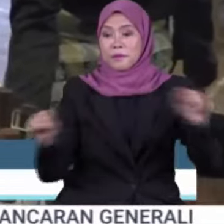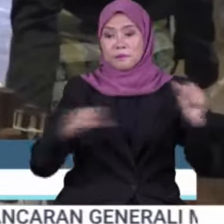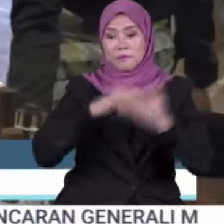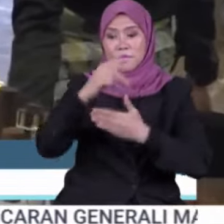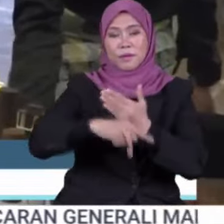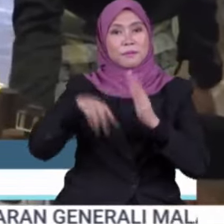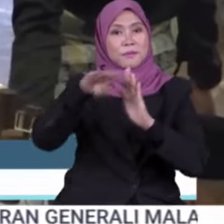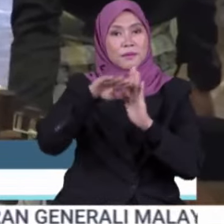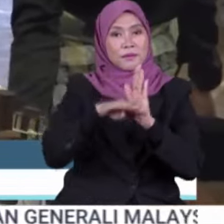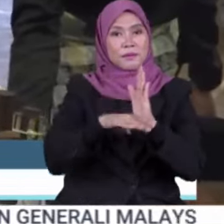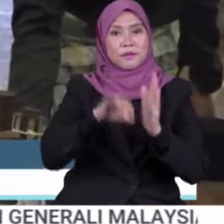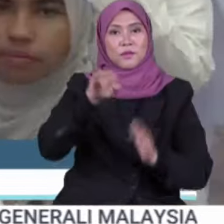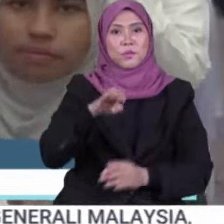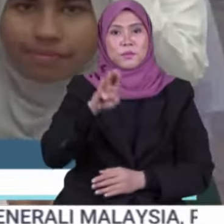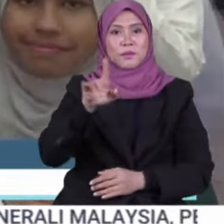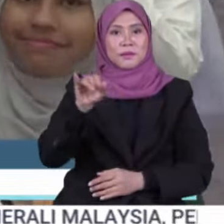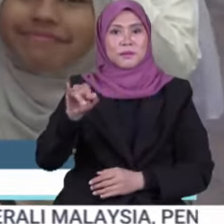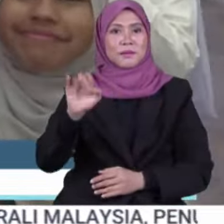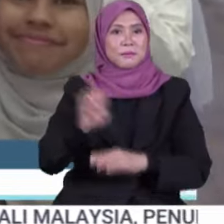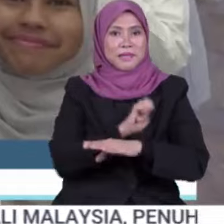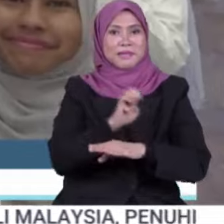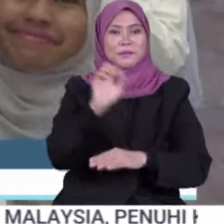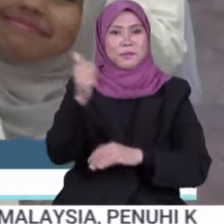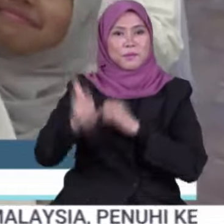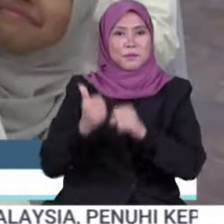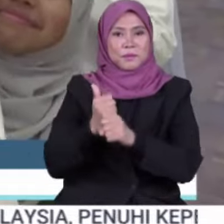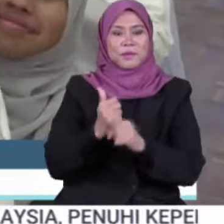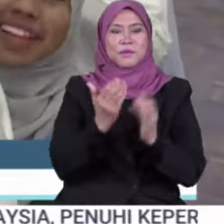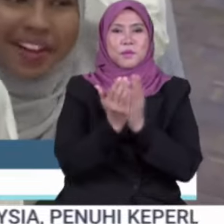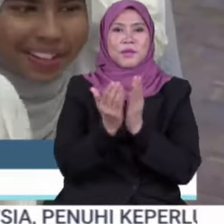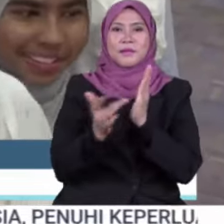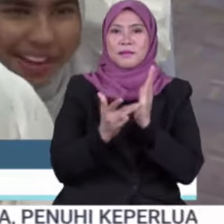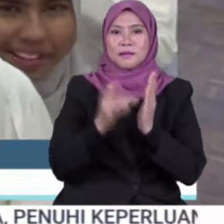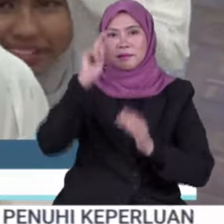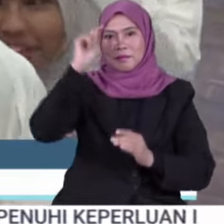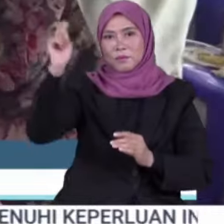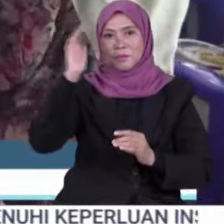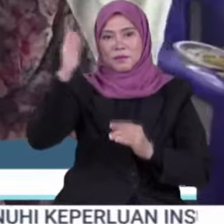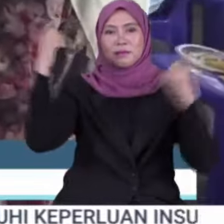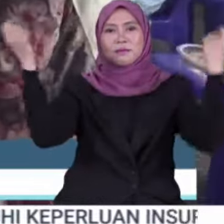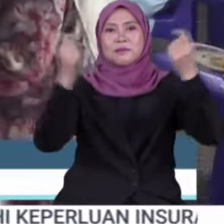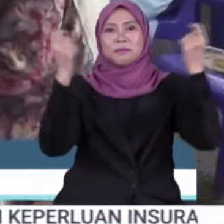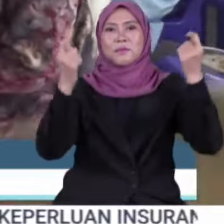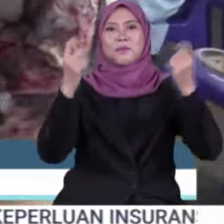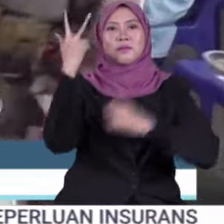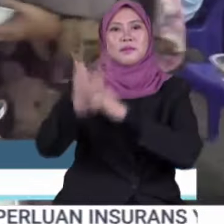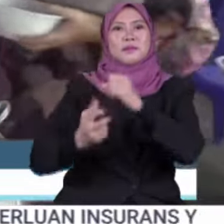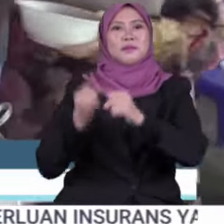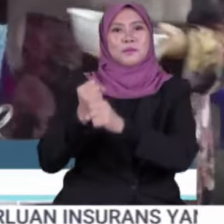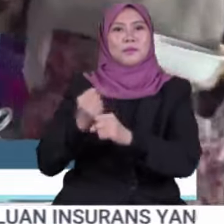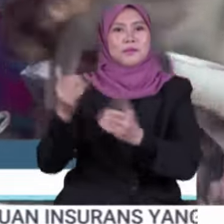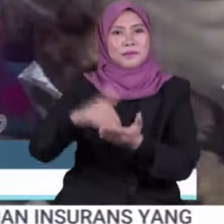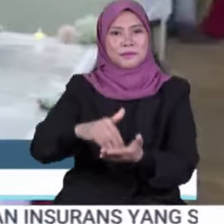acara sambutan Jubli Emas ke-50 tahun Sekolah Menengah Teknik Terengganu yang bakal disambut 3 tahun